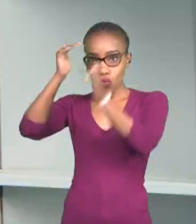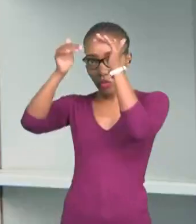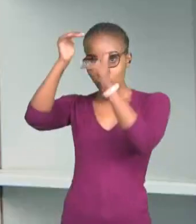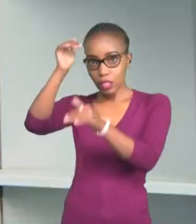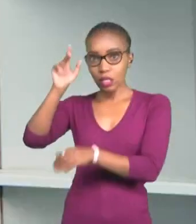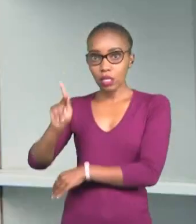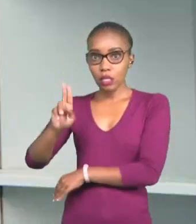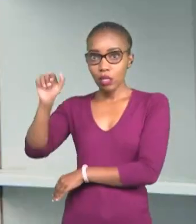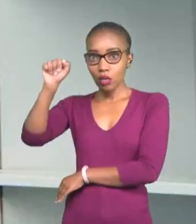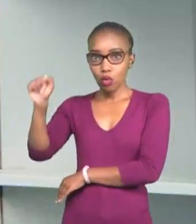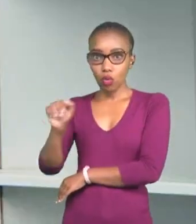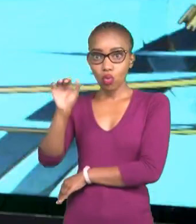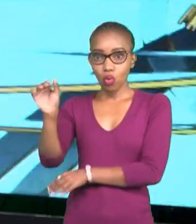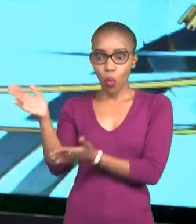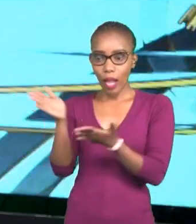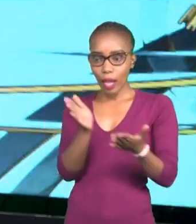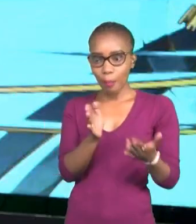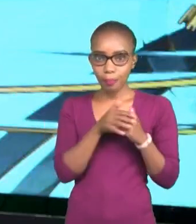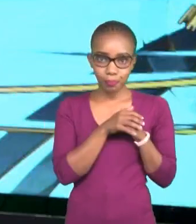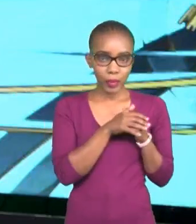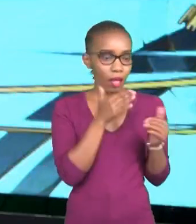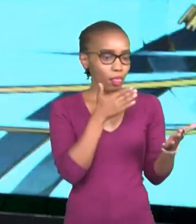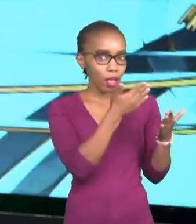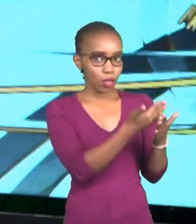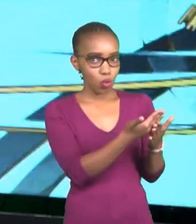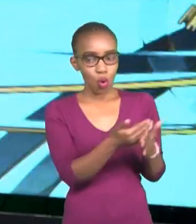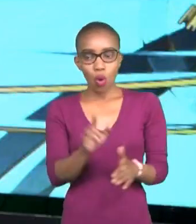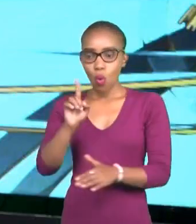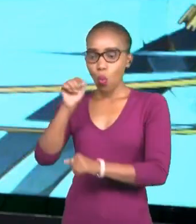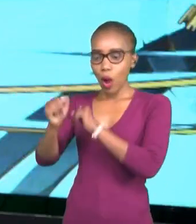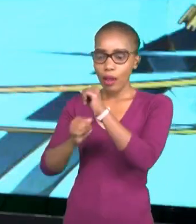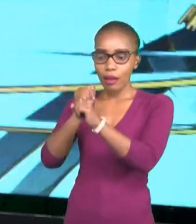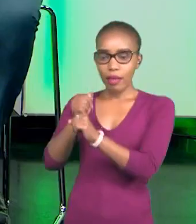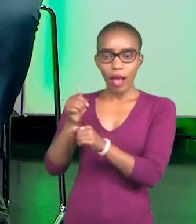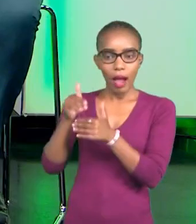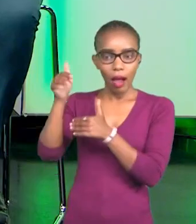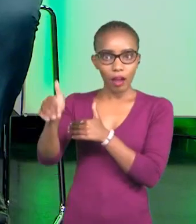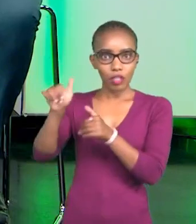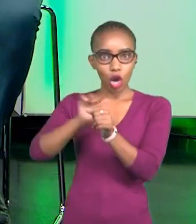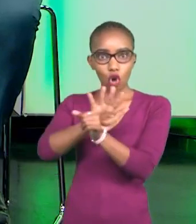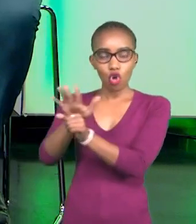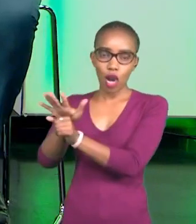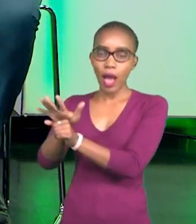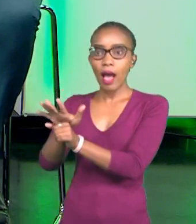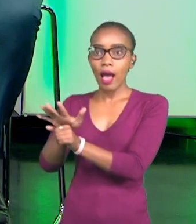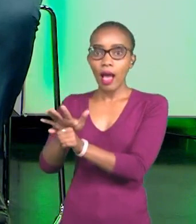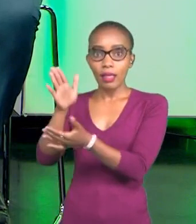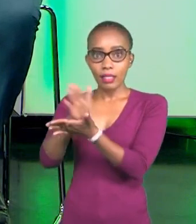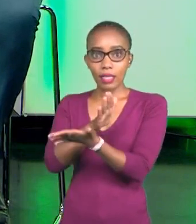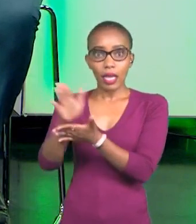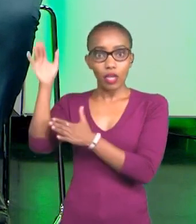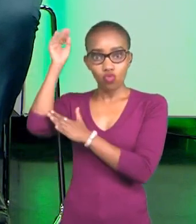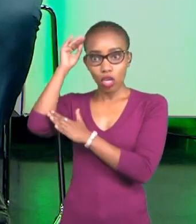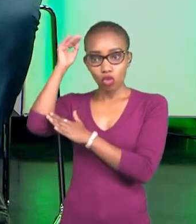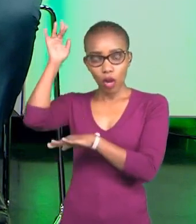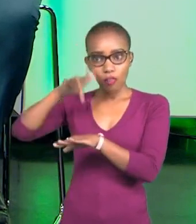Karibu sana. Asante sana Chacha. Naam, ni mwaka mmoja tangu janga la corona kuingia humu nchini. Bila shaka sekta ya elimu ni sekta ambayo iliweza